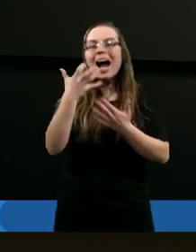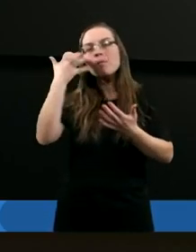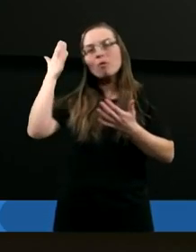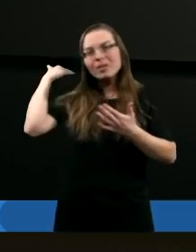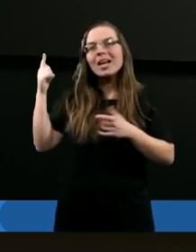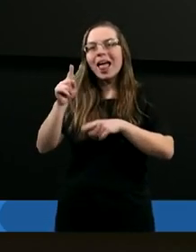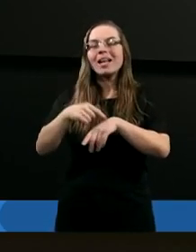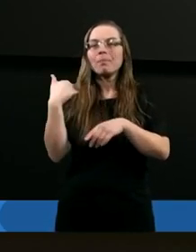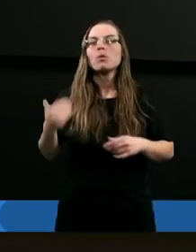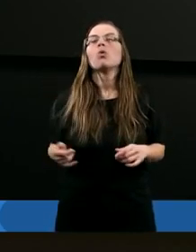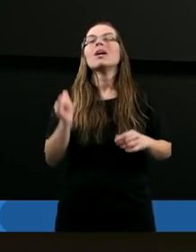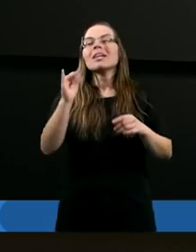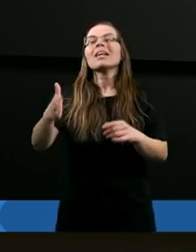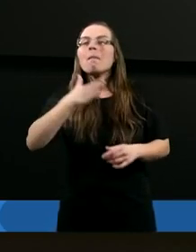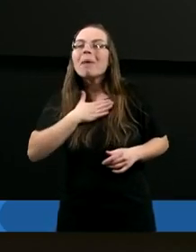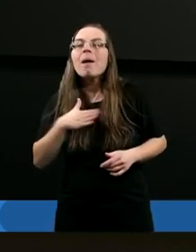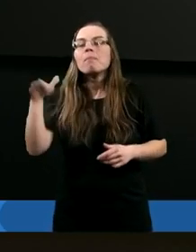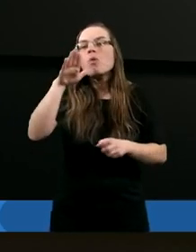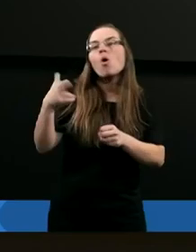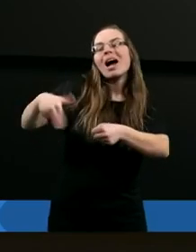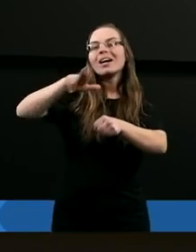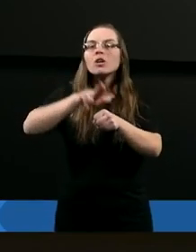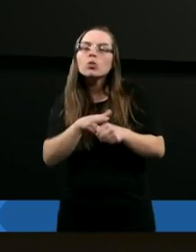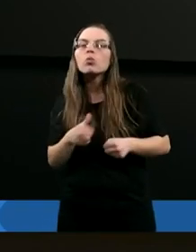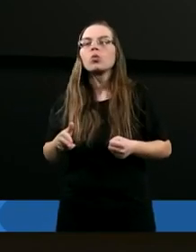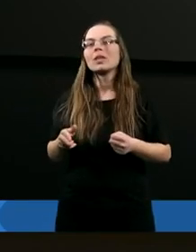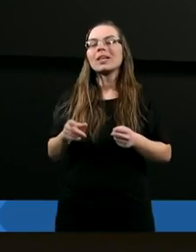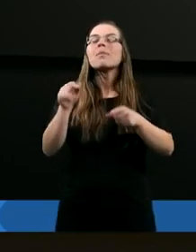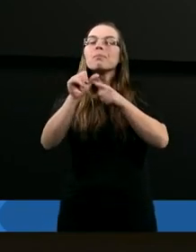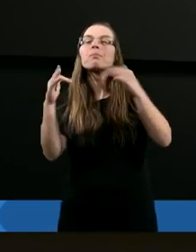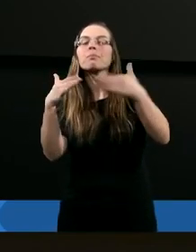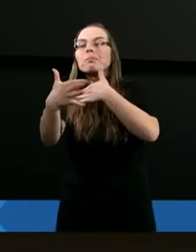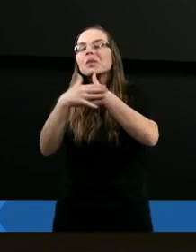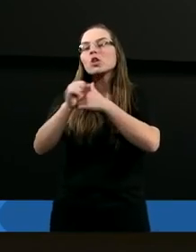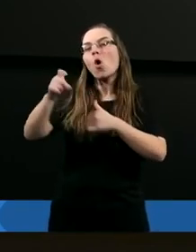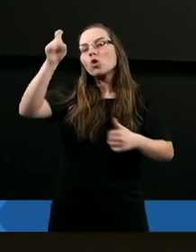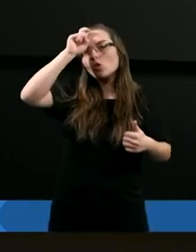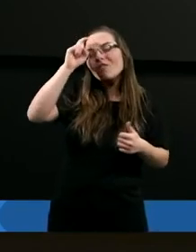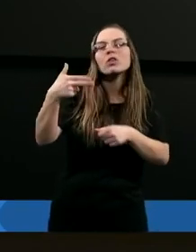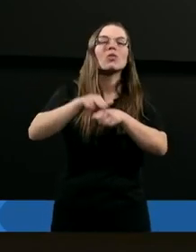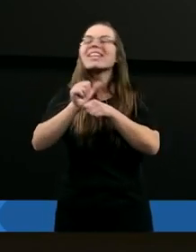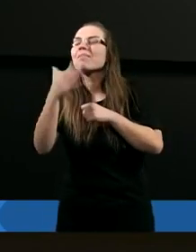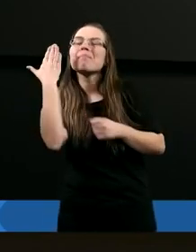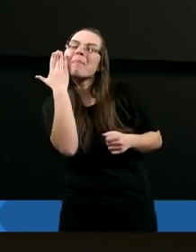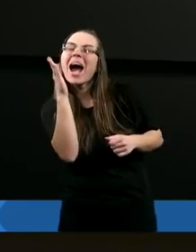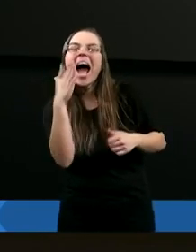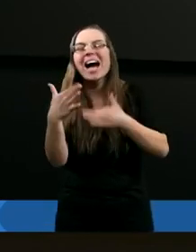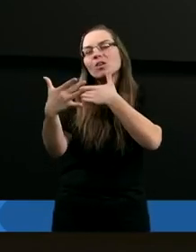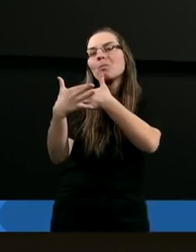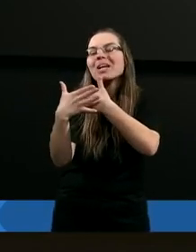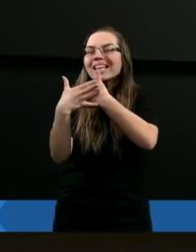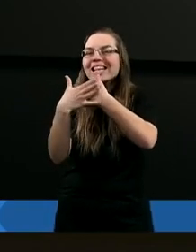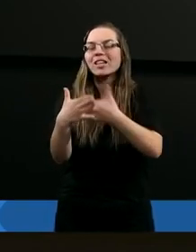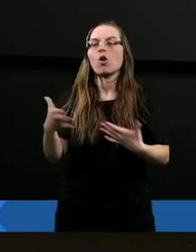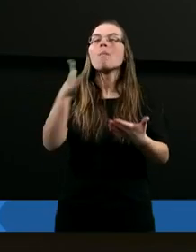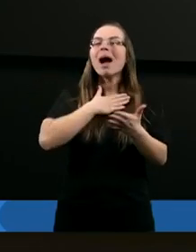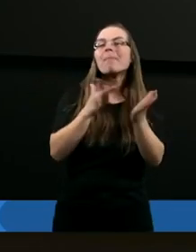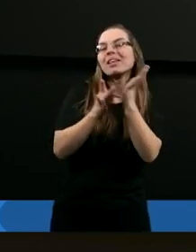No i mamy Boga, który przybliża się także do człowieka, który jest bardzo blisko. Mamy Chrystusa,